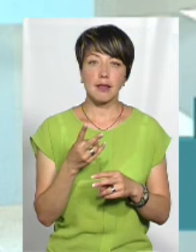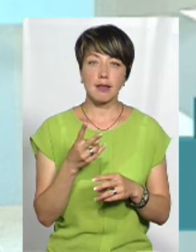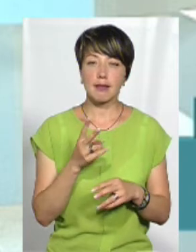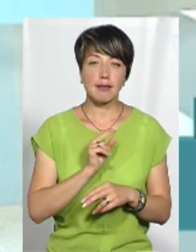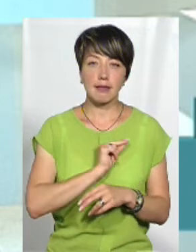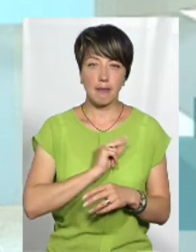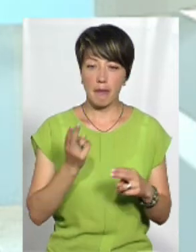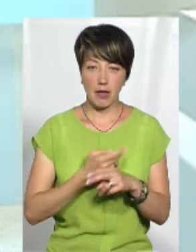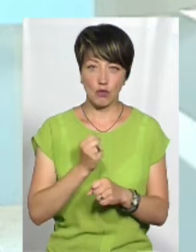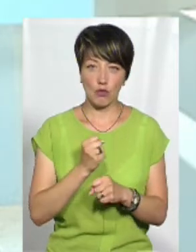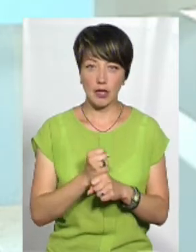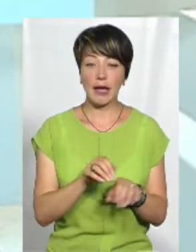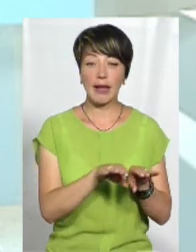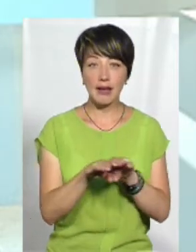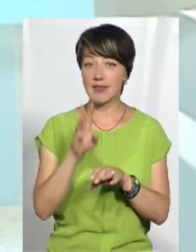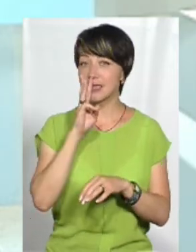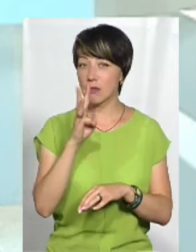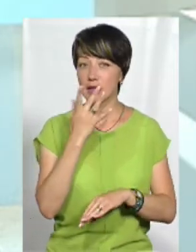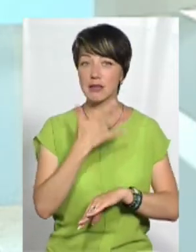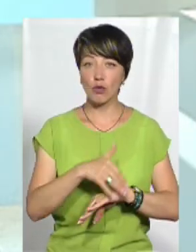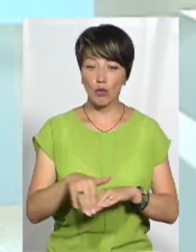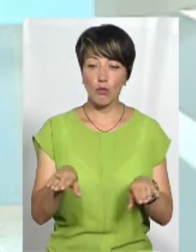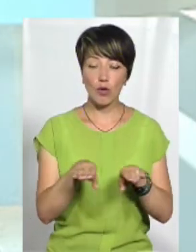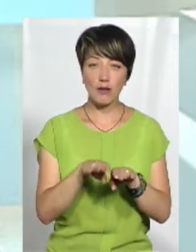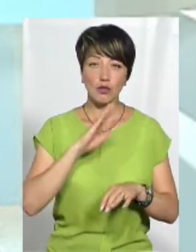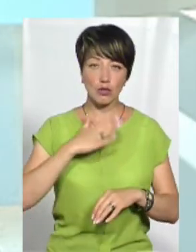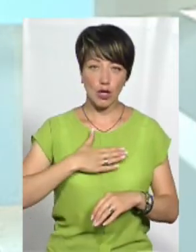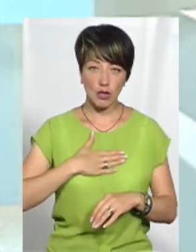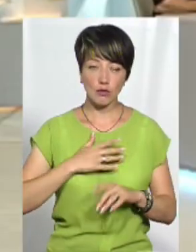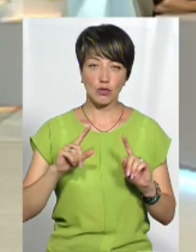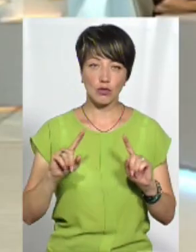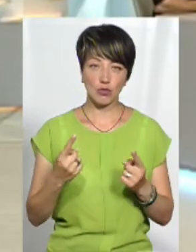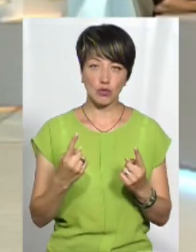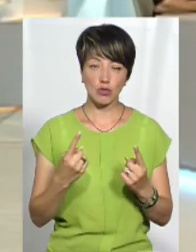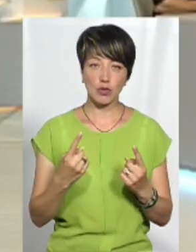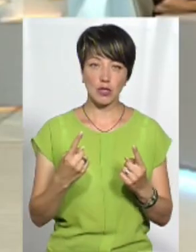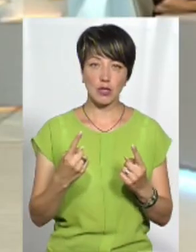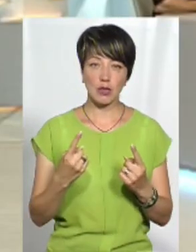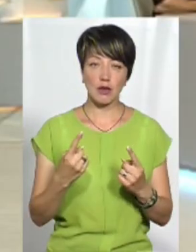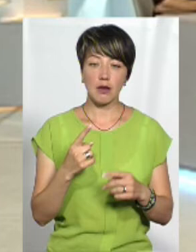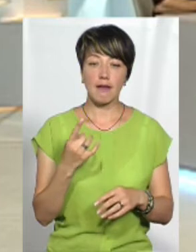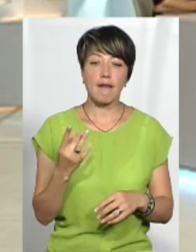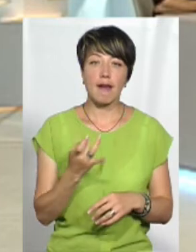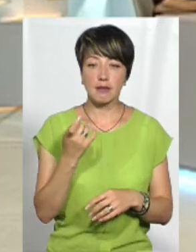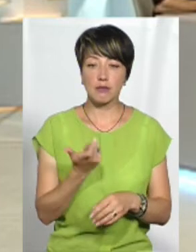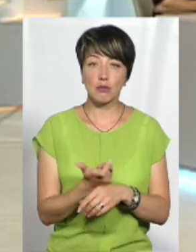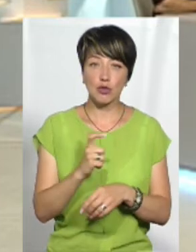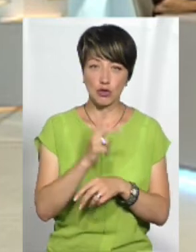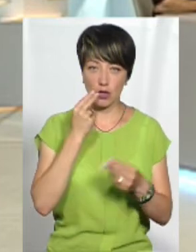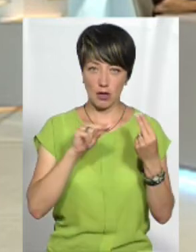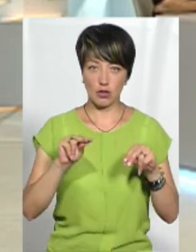Навіть не працевлаштовуватись. Тобто рівень зарплати за кордоном порівняно з нашим надзвичайно в рази вищий і